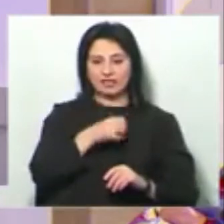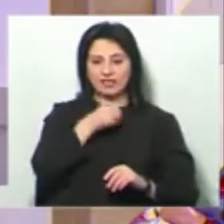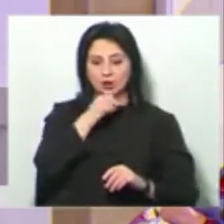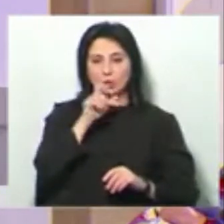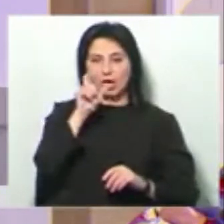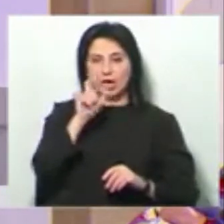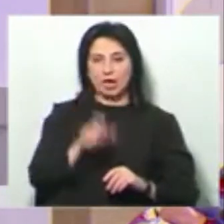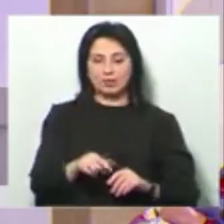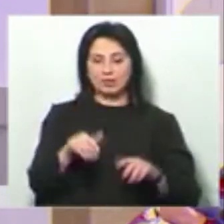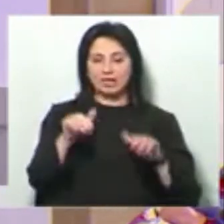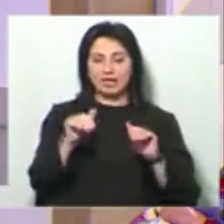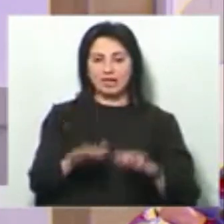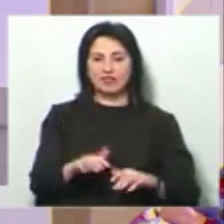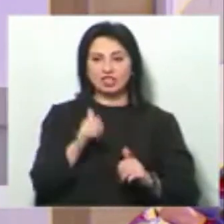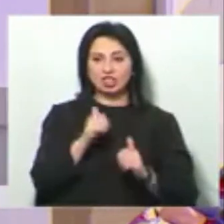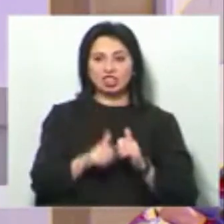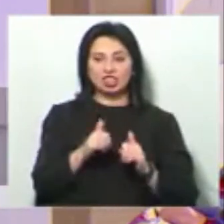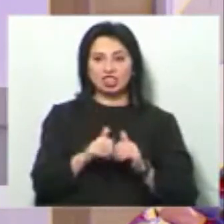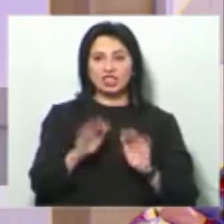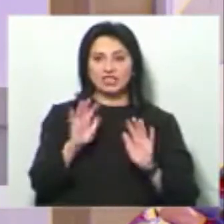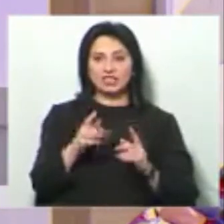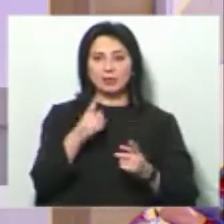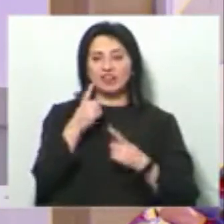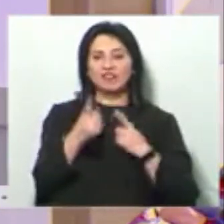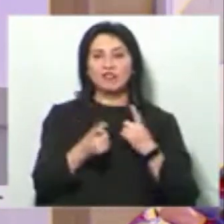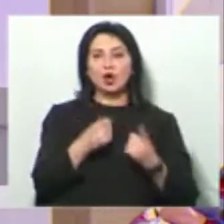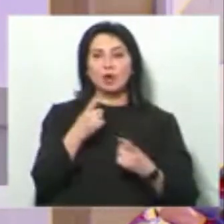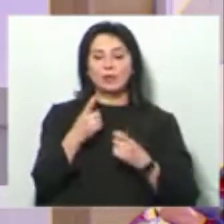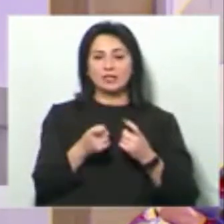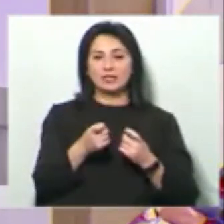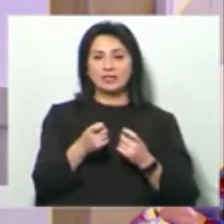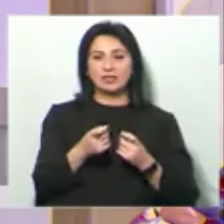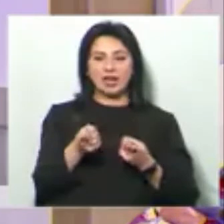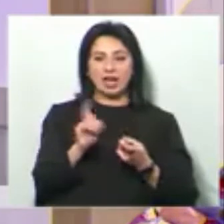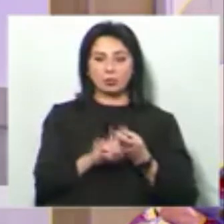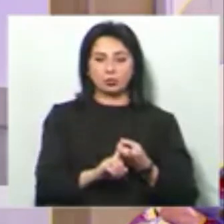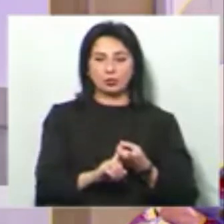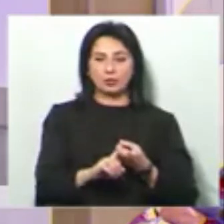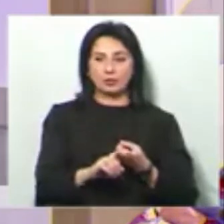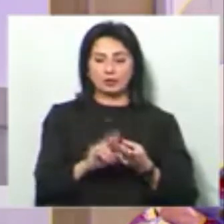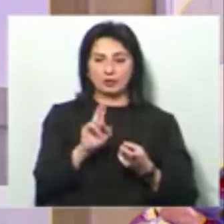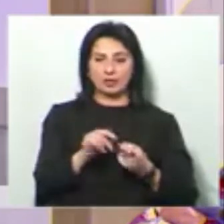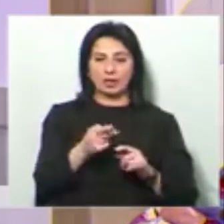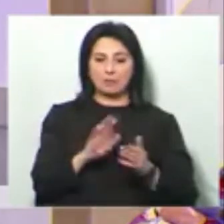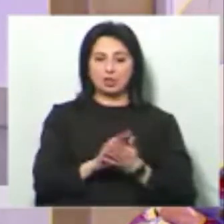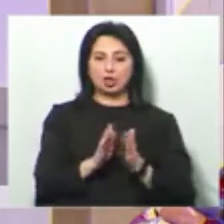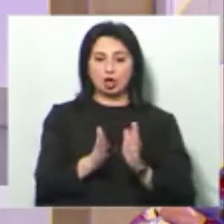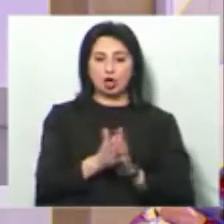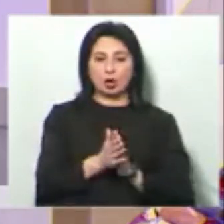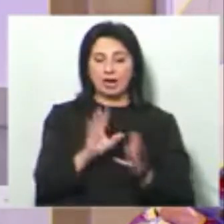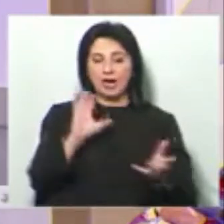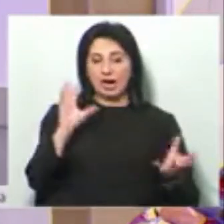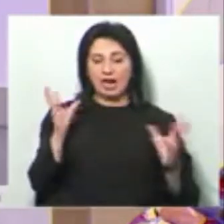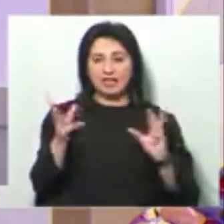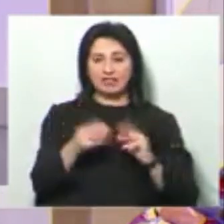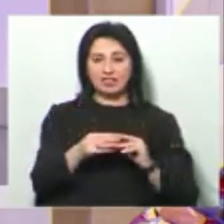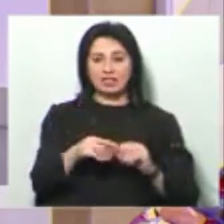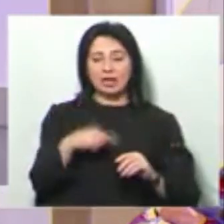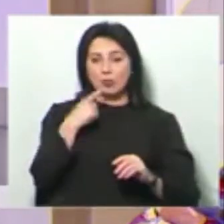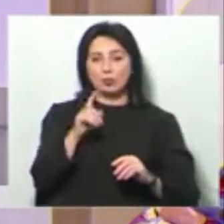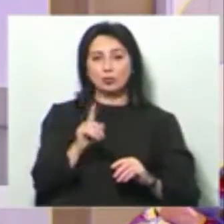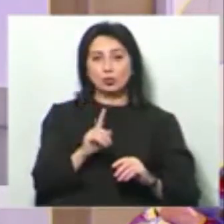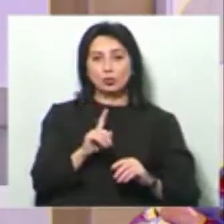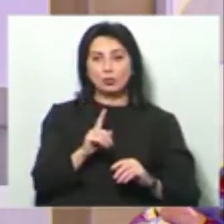adamianis cadat scotile bachșirat zorit aset informațias epuțne ba da dgomare obis ca analize ba gulis mopsima set